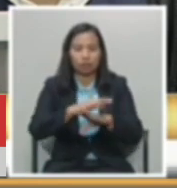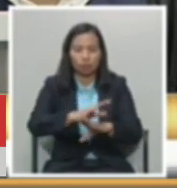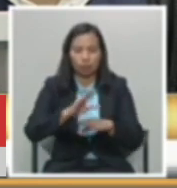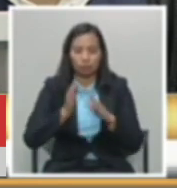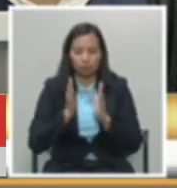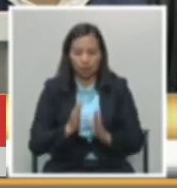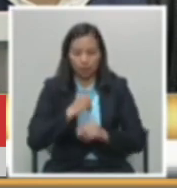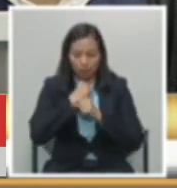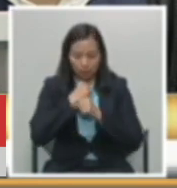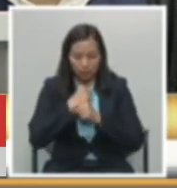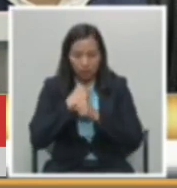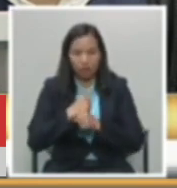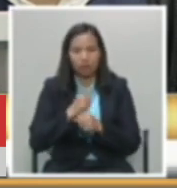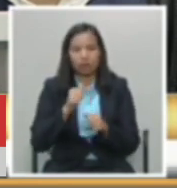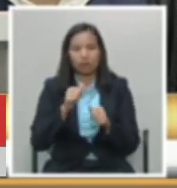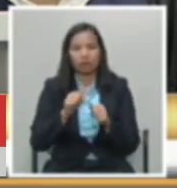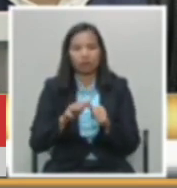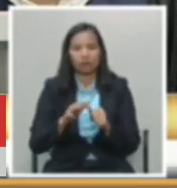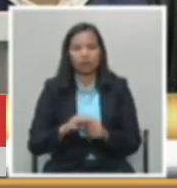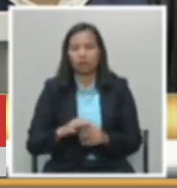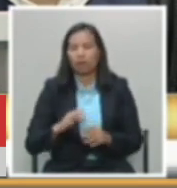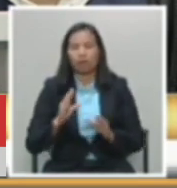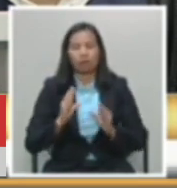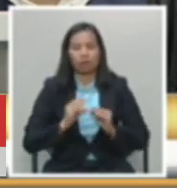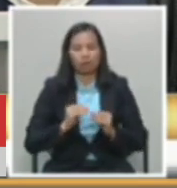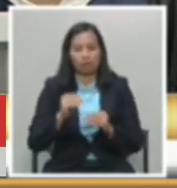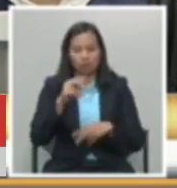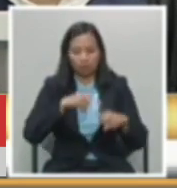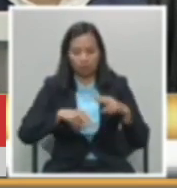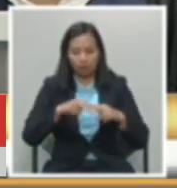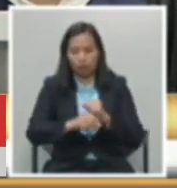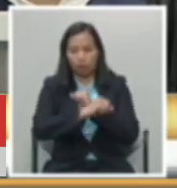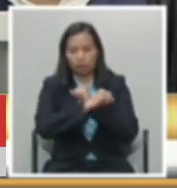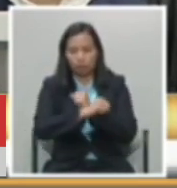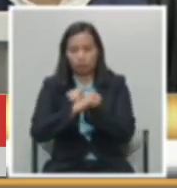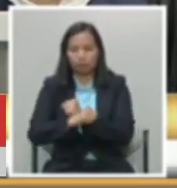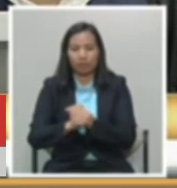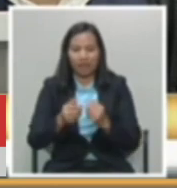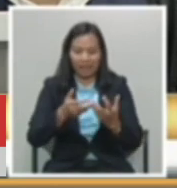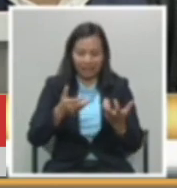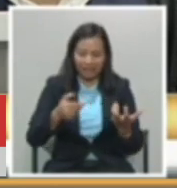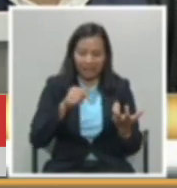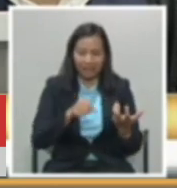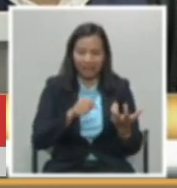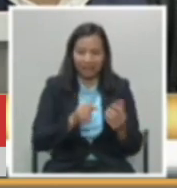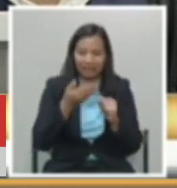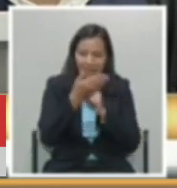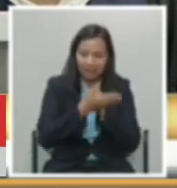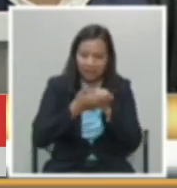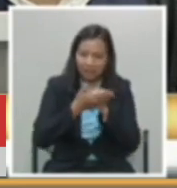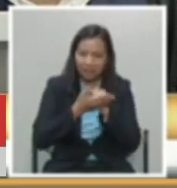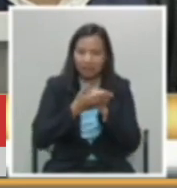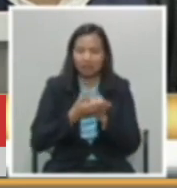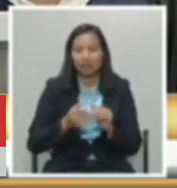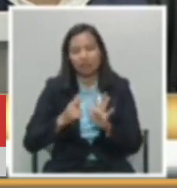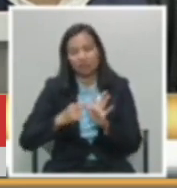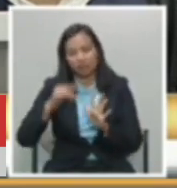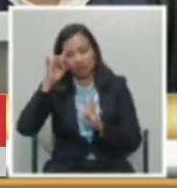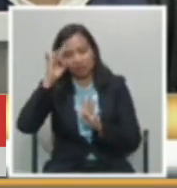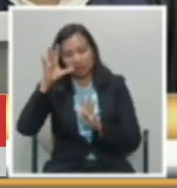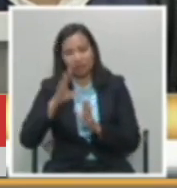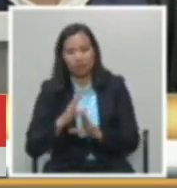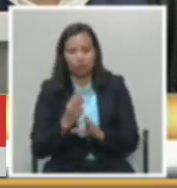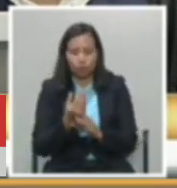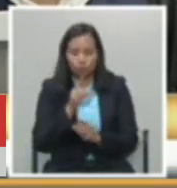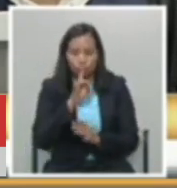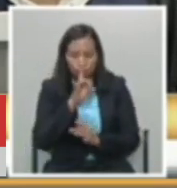คะว่าเอาไม่อยู่ค่ะเอาไม่อยู่เลยเด็กไม่สามารถที่จะแยกแยะได้ว่าเขาจะเสพหรือบริโภคสื่อต่างๆได้อย่าง